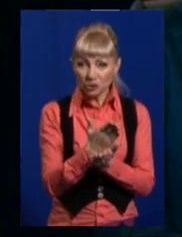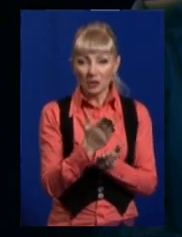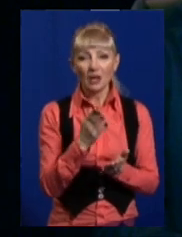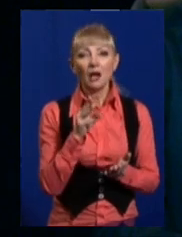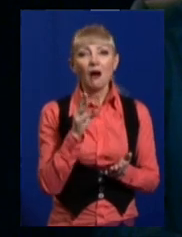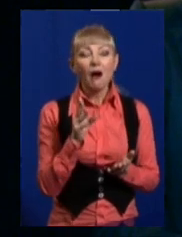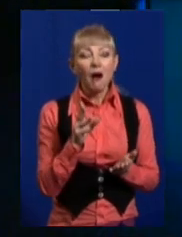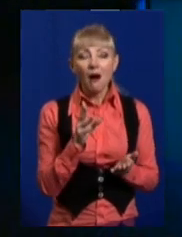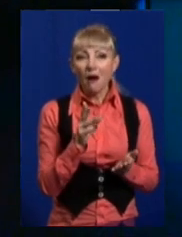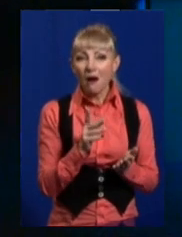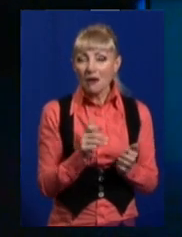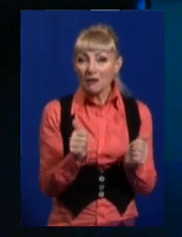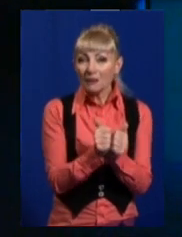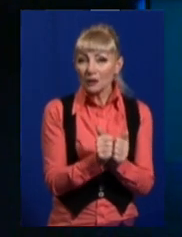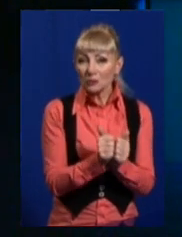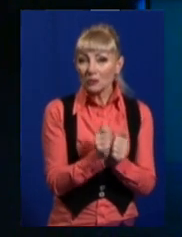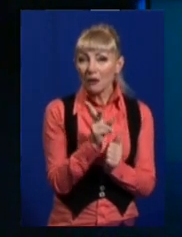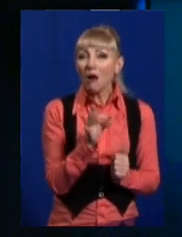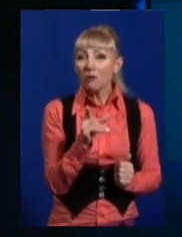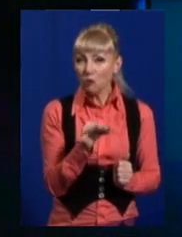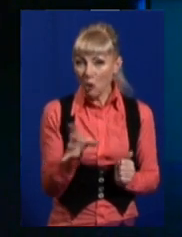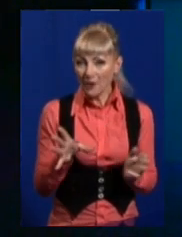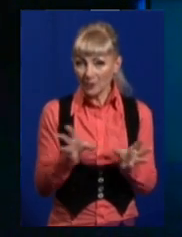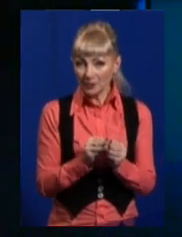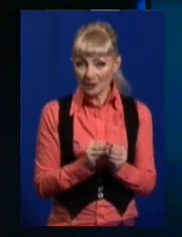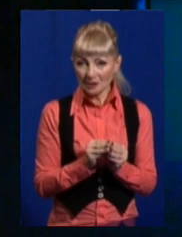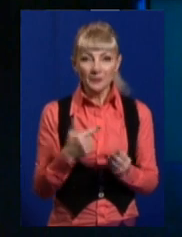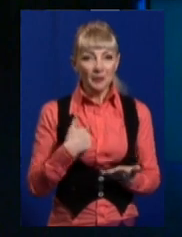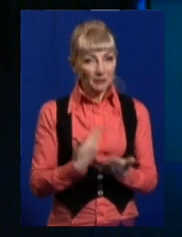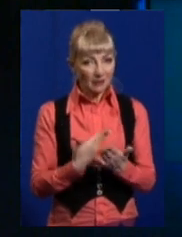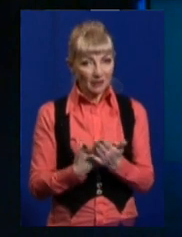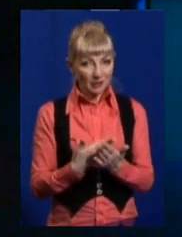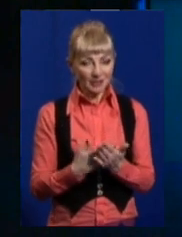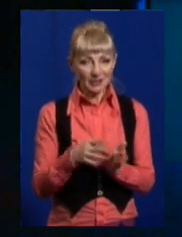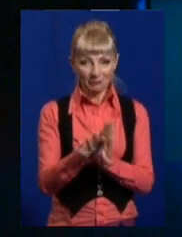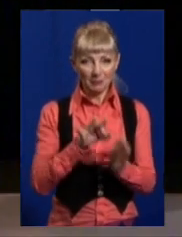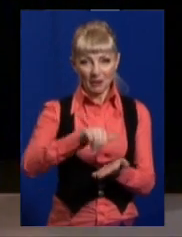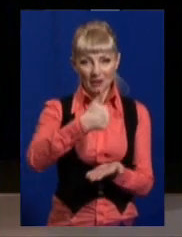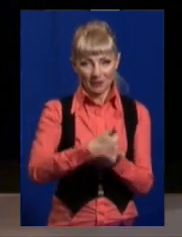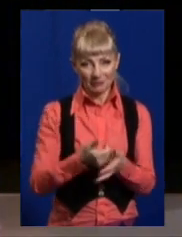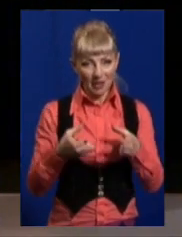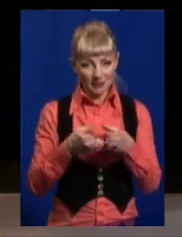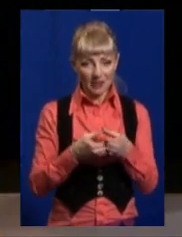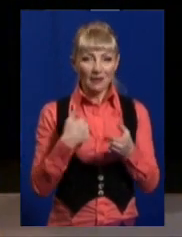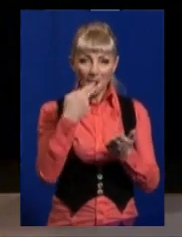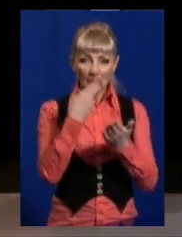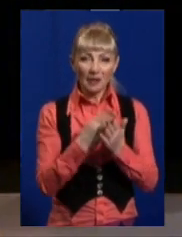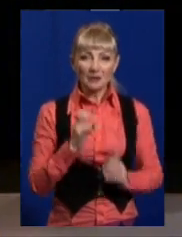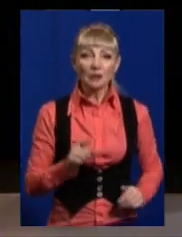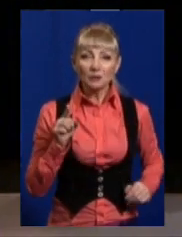кого об'єднуються депутати? Мені здається, що вибір голови об'єднання, він дуже нам вказує на те,